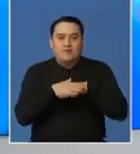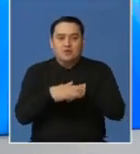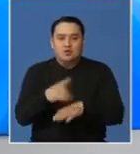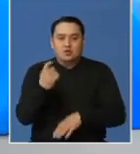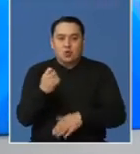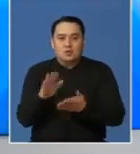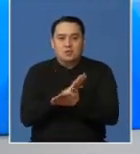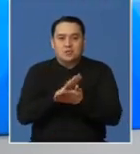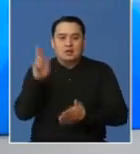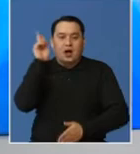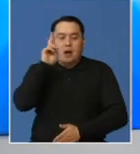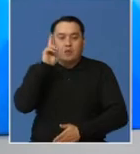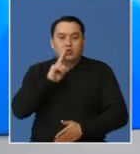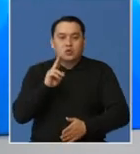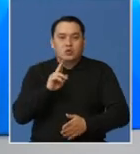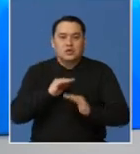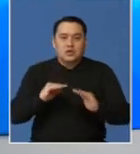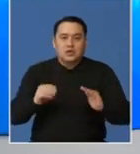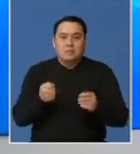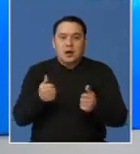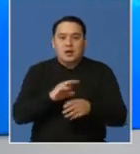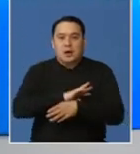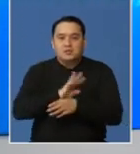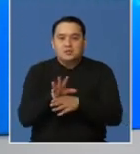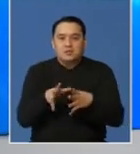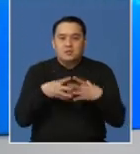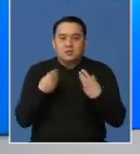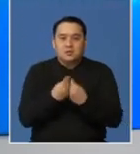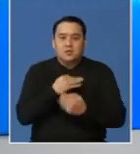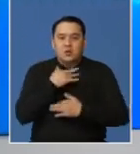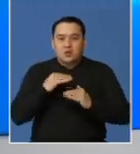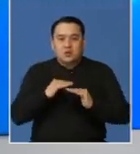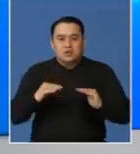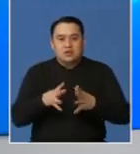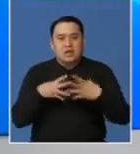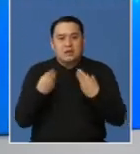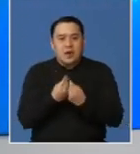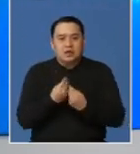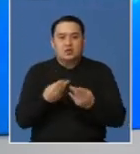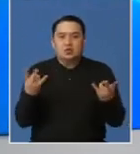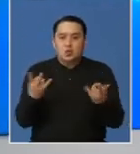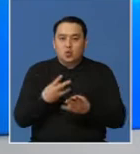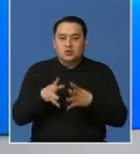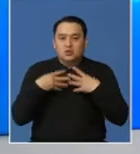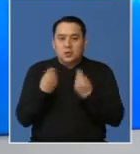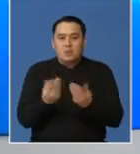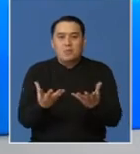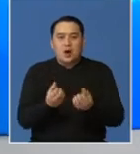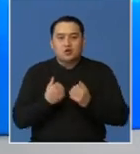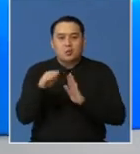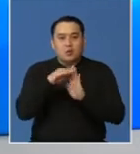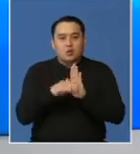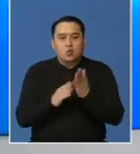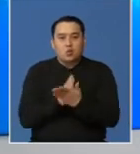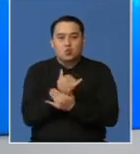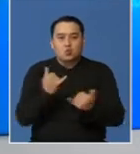100 грантов на обучение в вузах детям из малообеспеченных и многодетных семей. А чтобы все нуждающиеся семьи получили перечень